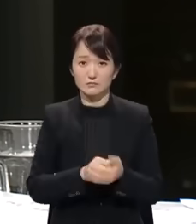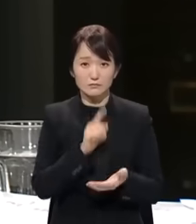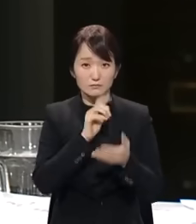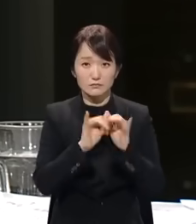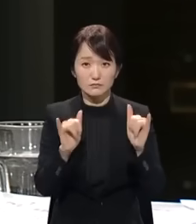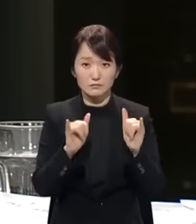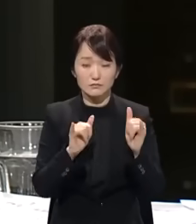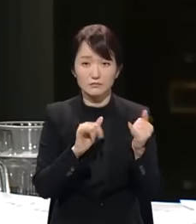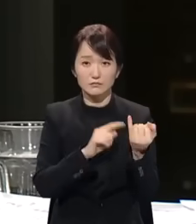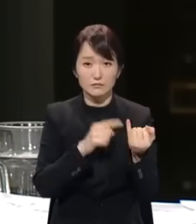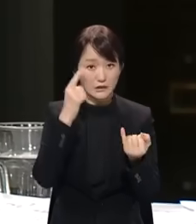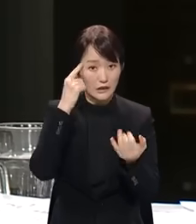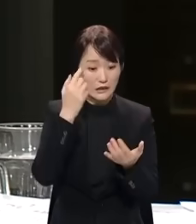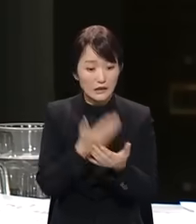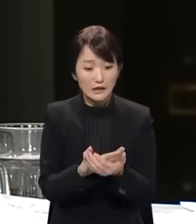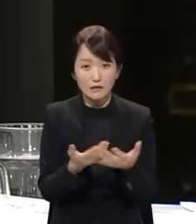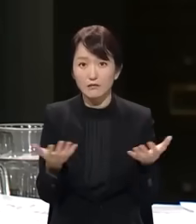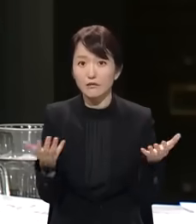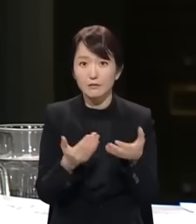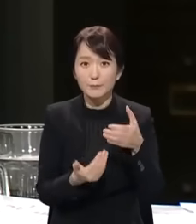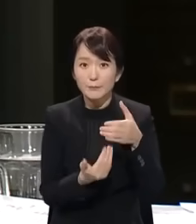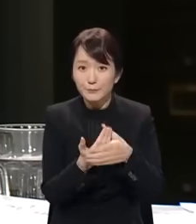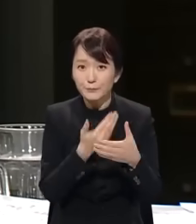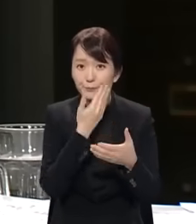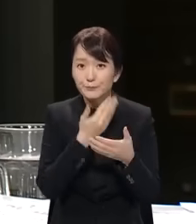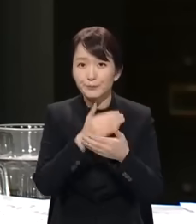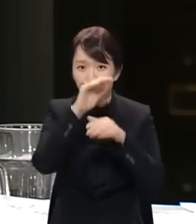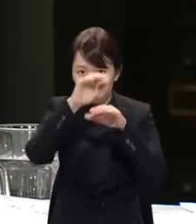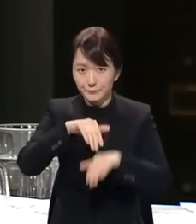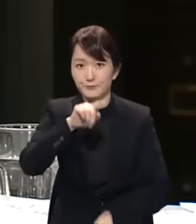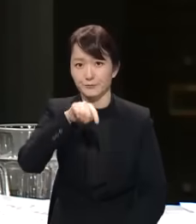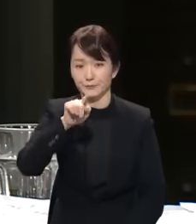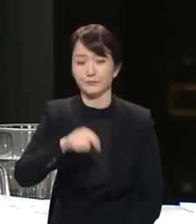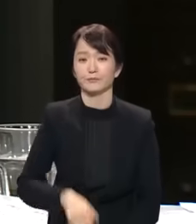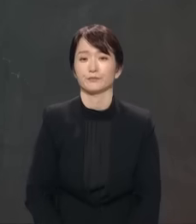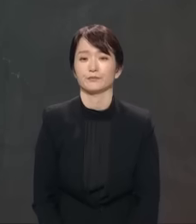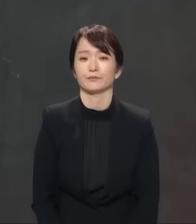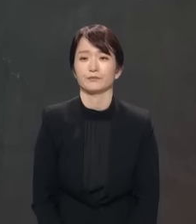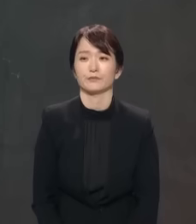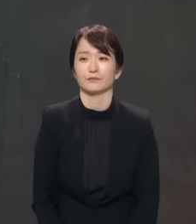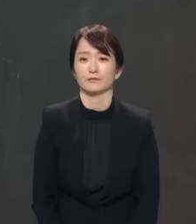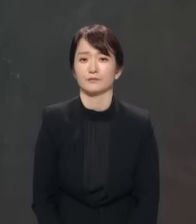제보자, 사장님에게는 충격적인 일이 벌어집니다. 체크포인트 짚어보죠.